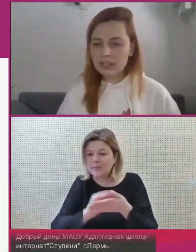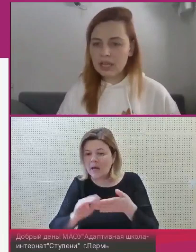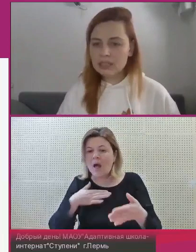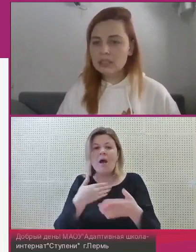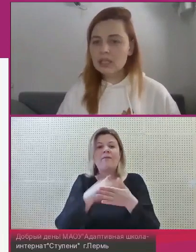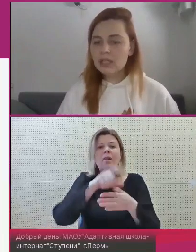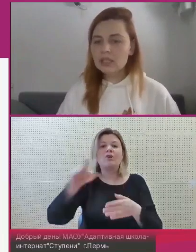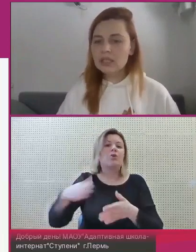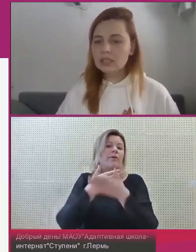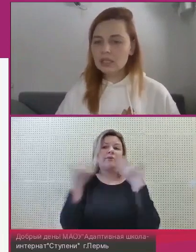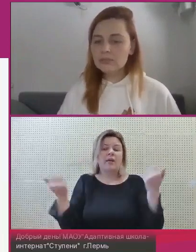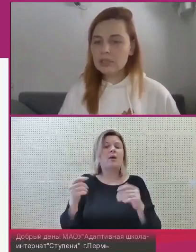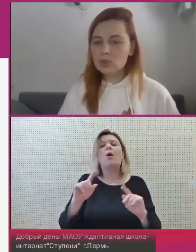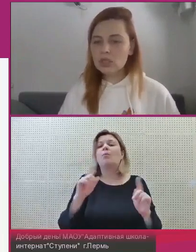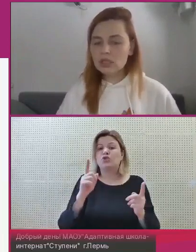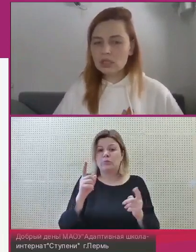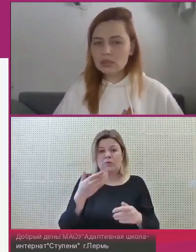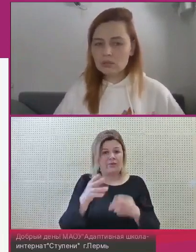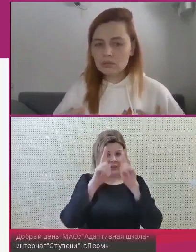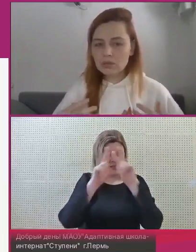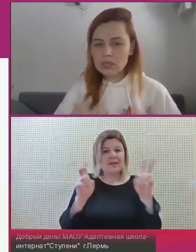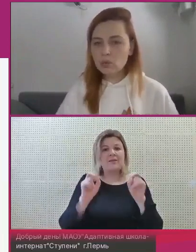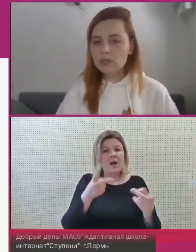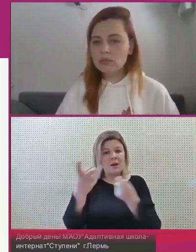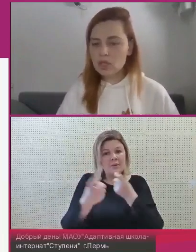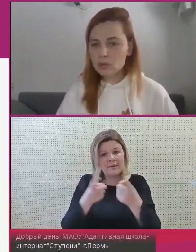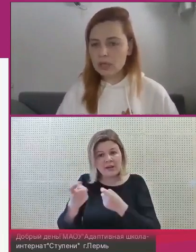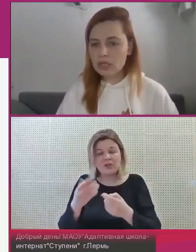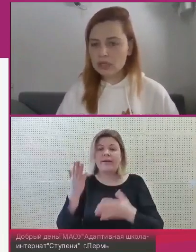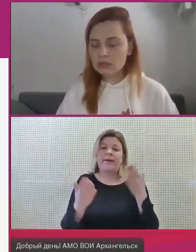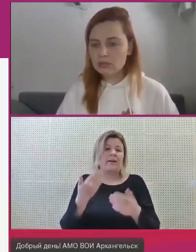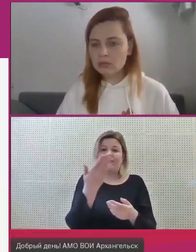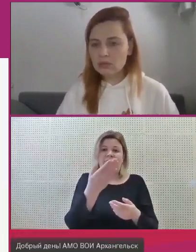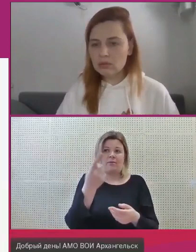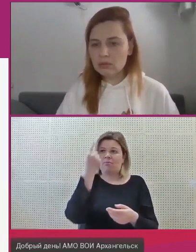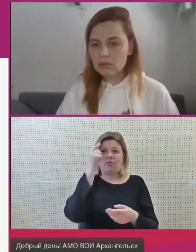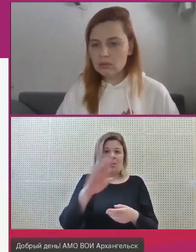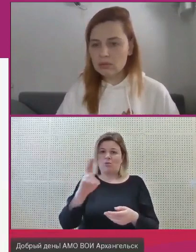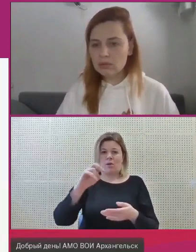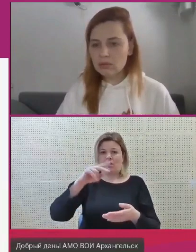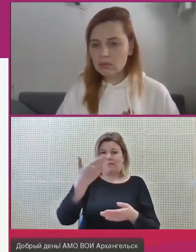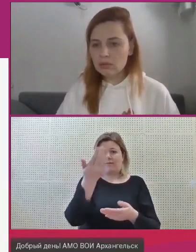их привлекать, или их нет, потому что они не задуманы в вашем проекте?